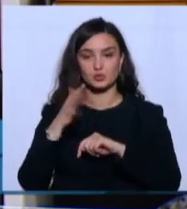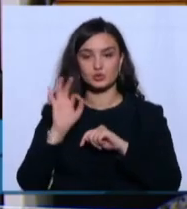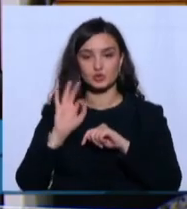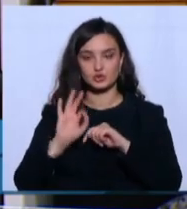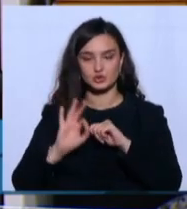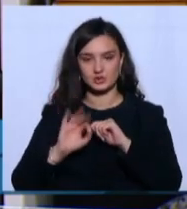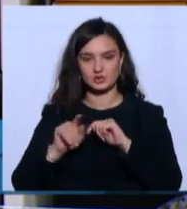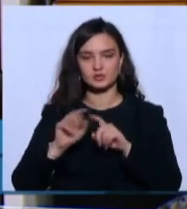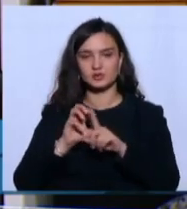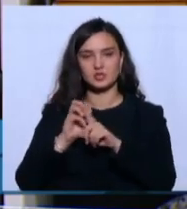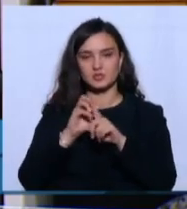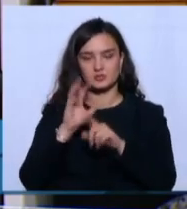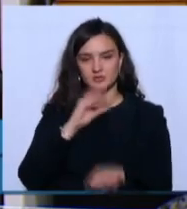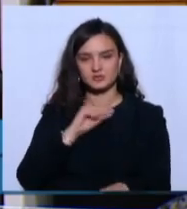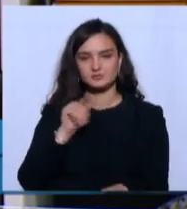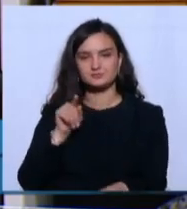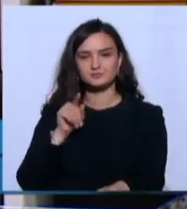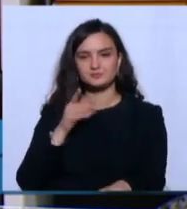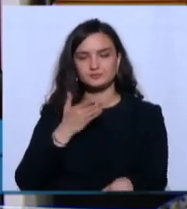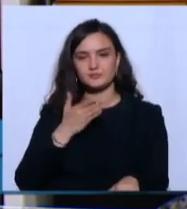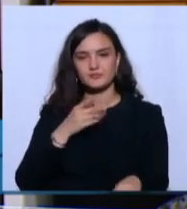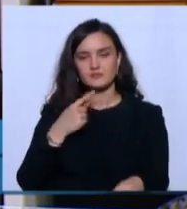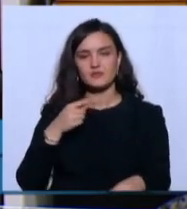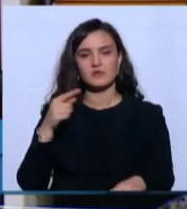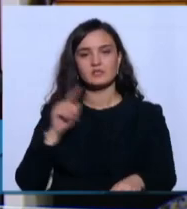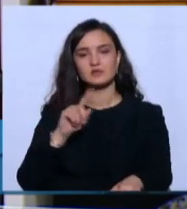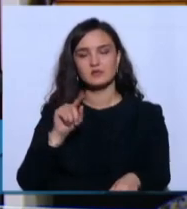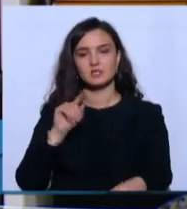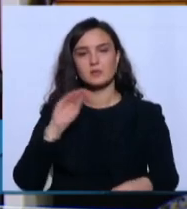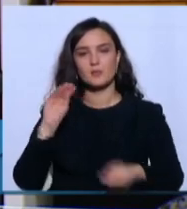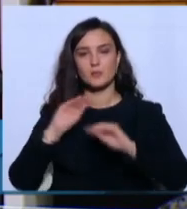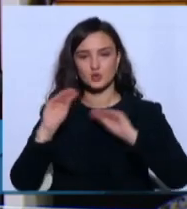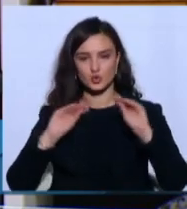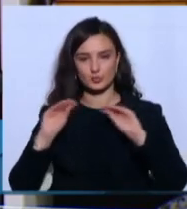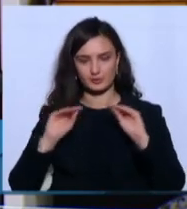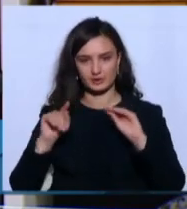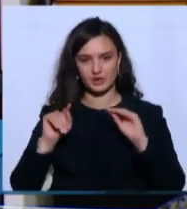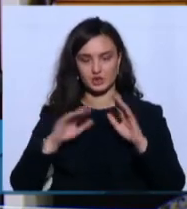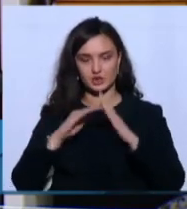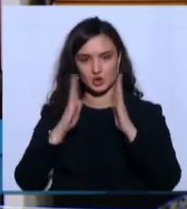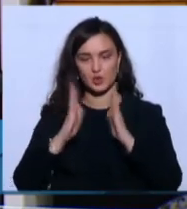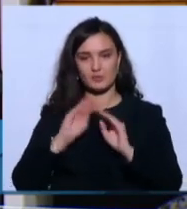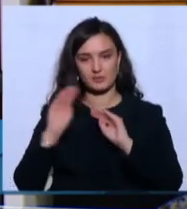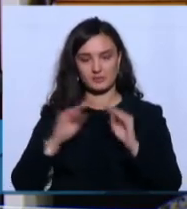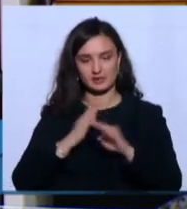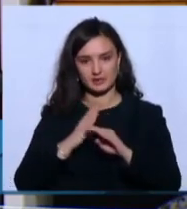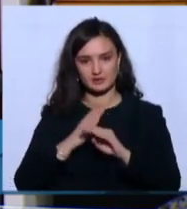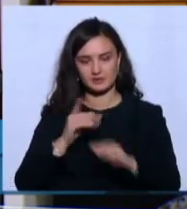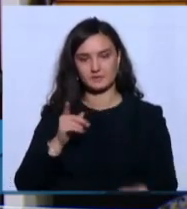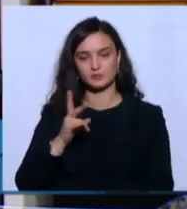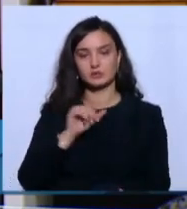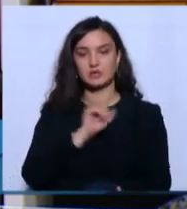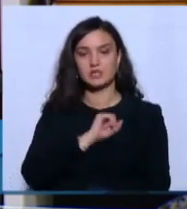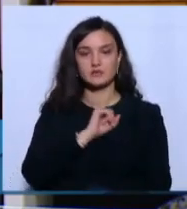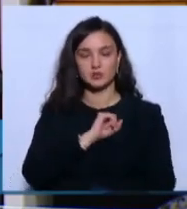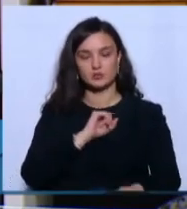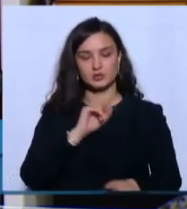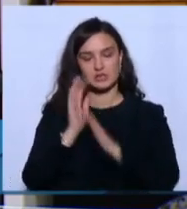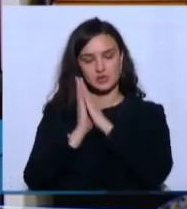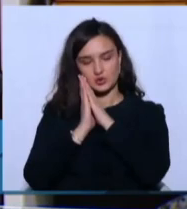ხშირად დალაშქრადია, იქ არის რაღაცა დონეები, რომელზეც მოწყობილია, ანუ უბრალოდ შენობები მაინც არის, სადაც უნდა დაისვენონ და